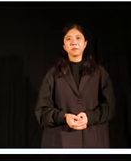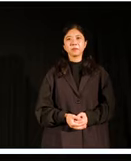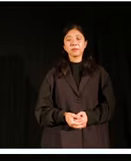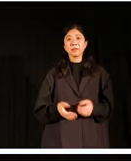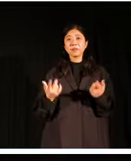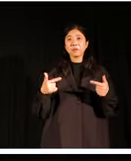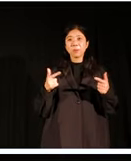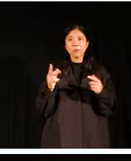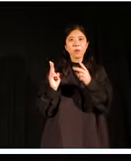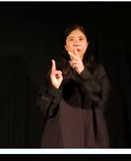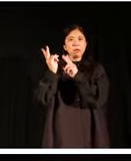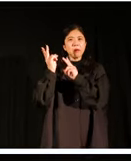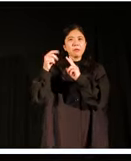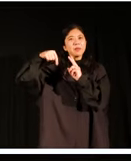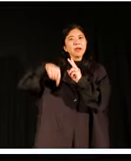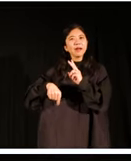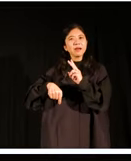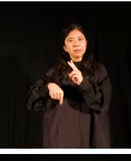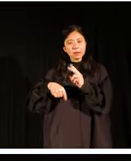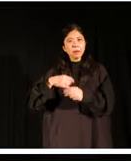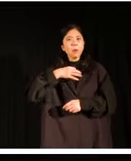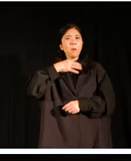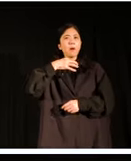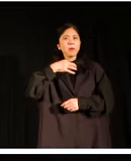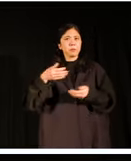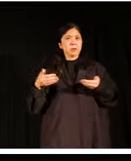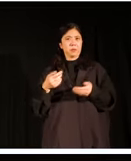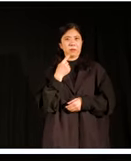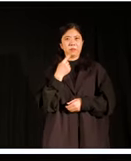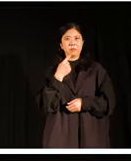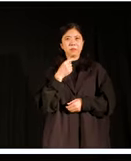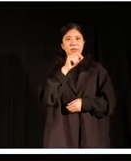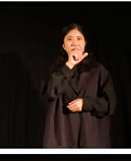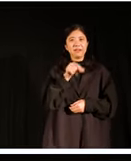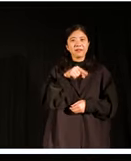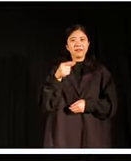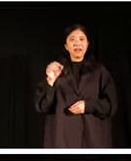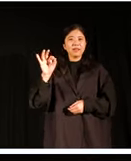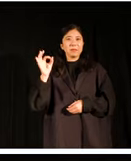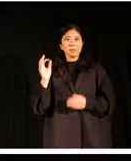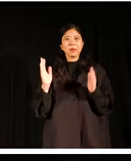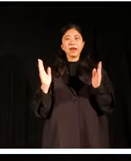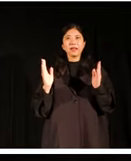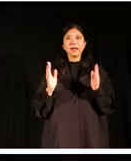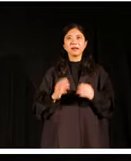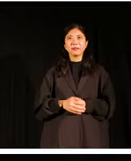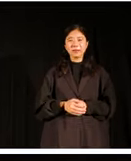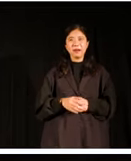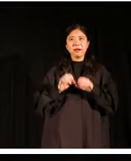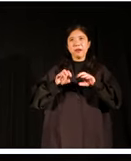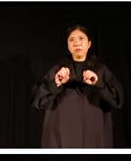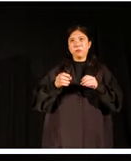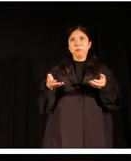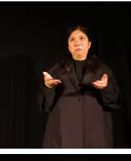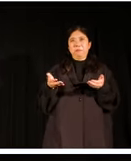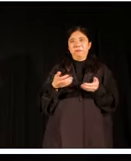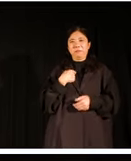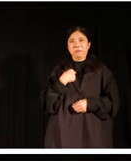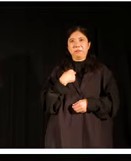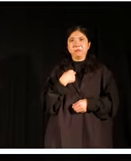はですね沖縄県内を中心に声の仕事をしております月曜日から金曜日までFM沖縄というラジオ局に務めておりまし